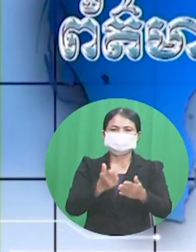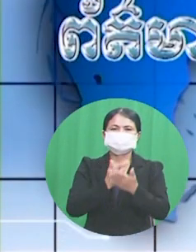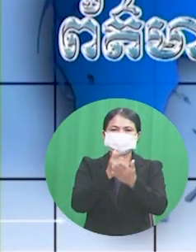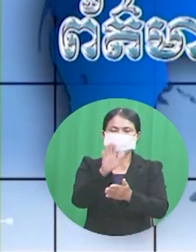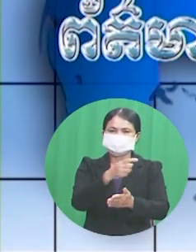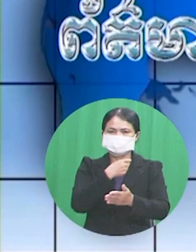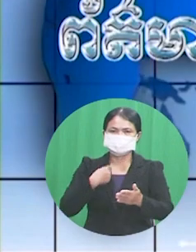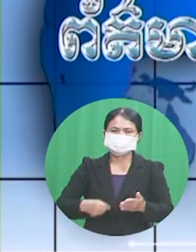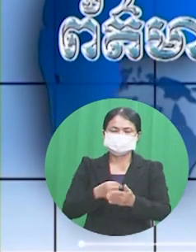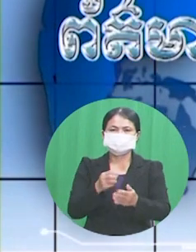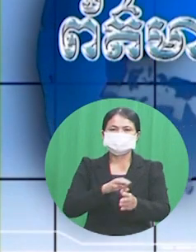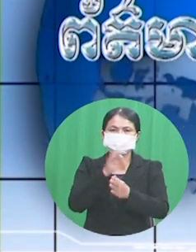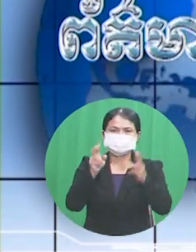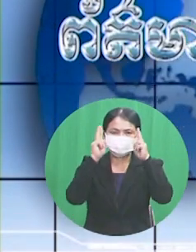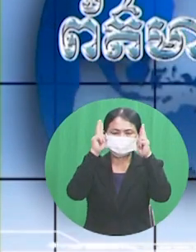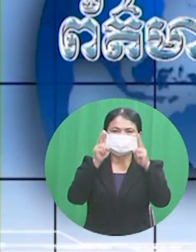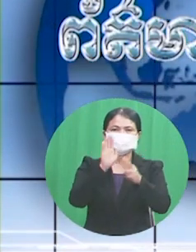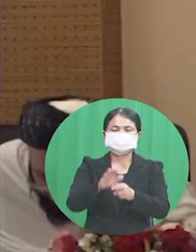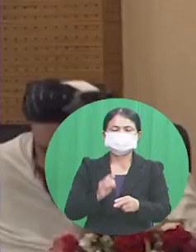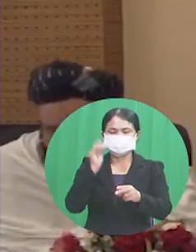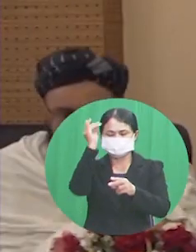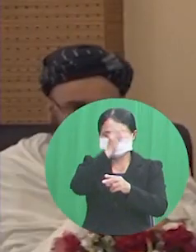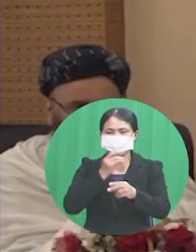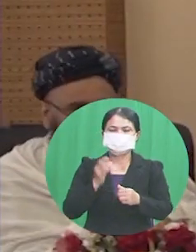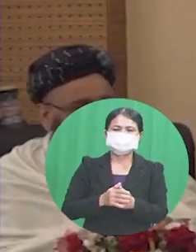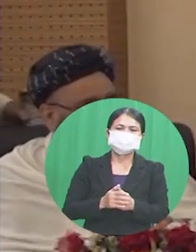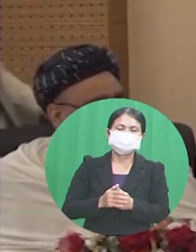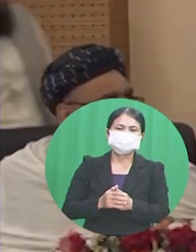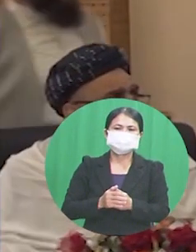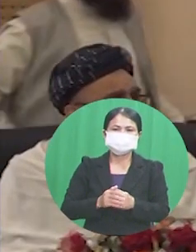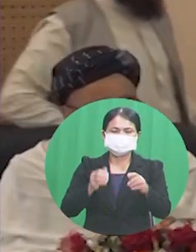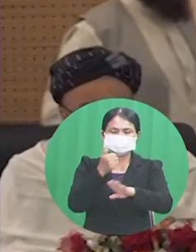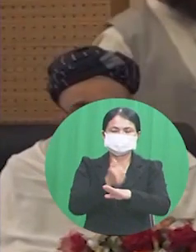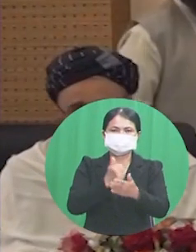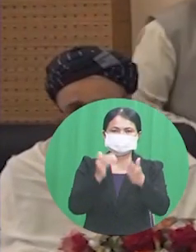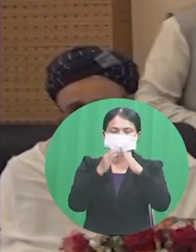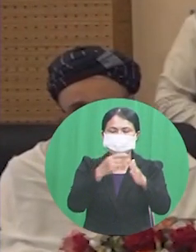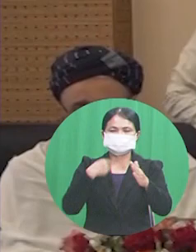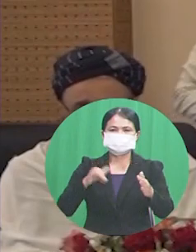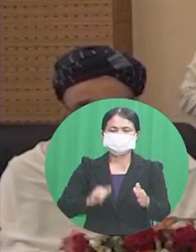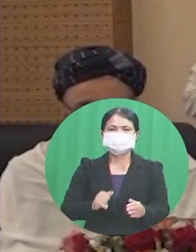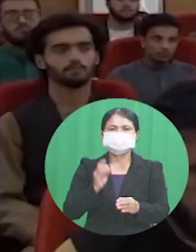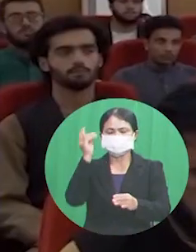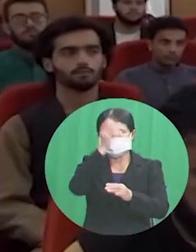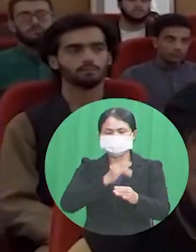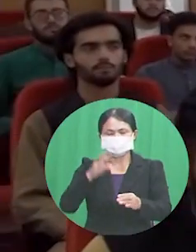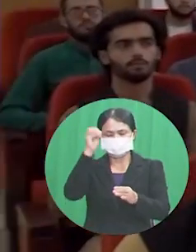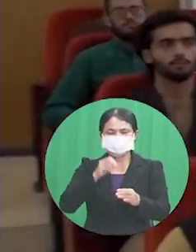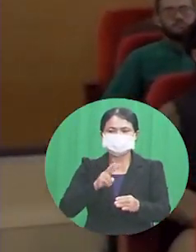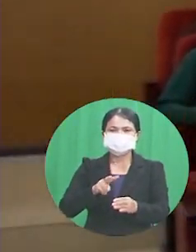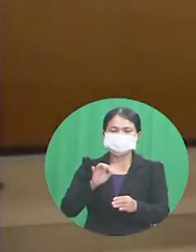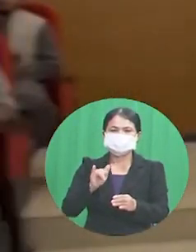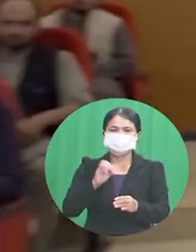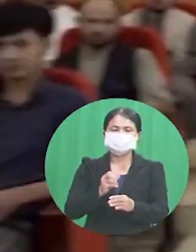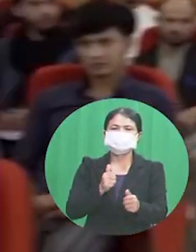បស់ចិនក្នុងវិស័យអប់រំរបស់អាហ្វហ្គានីស្ថានឯកអគ្គរដ្ឋទូតចិននៅប្រទេសអាហ្វហ្គានីស្ថានលោកវ៉ាងយូនិ